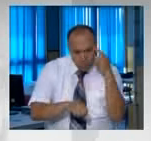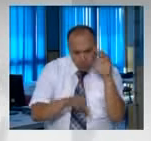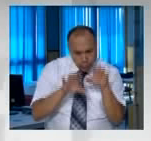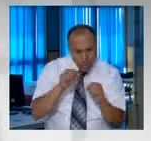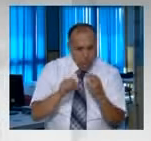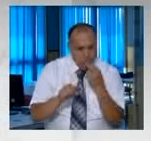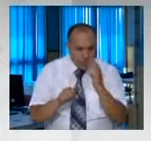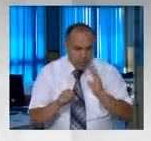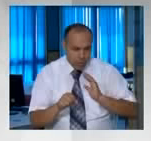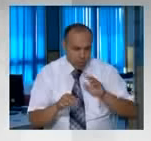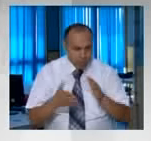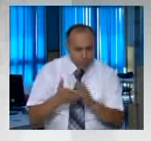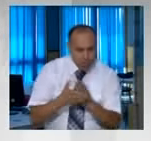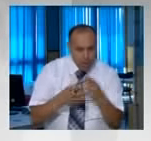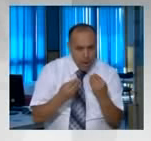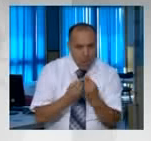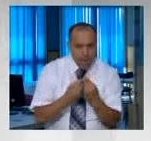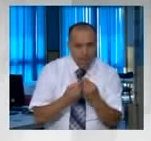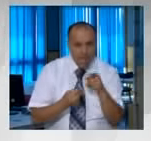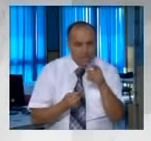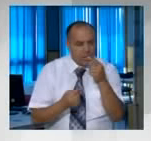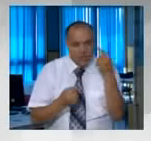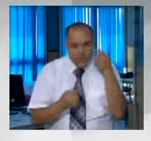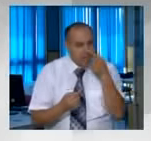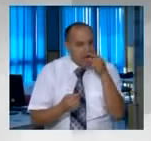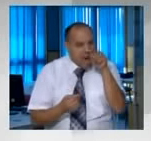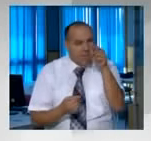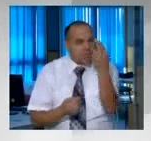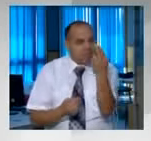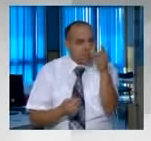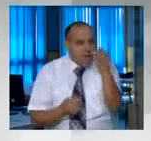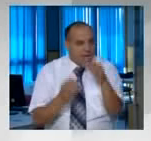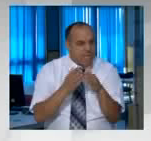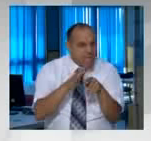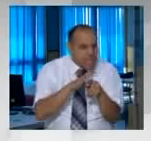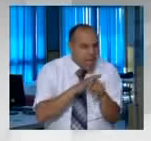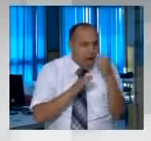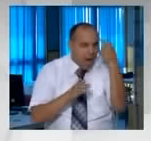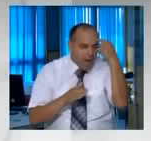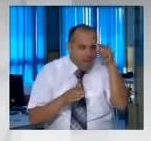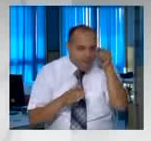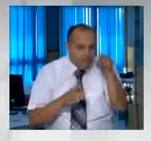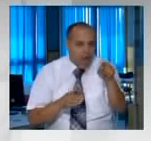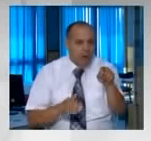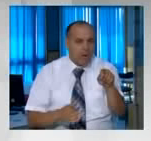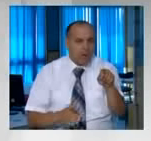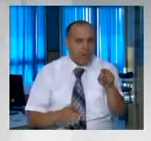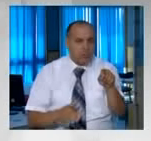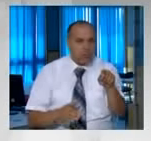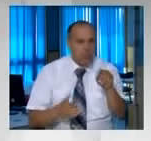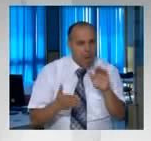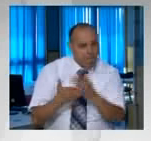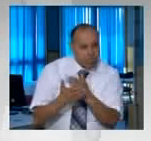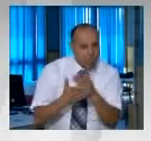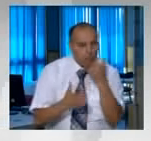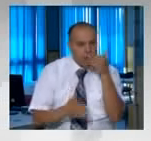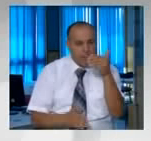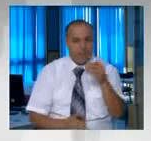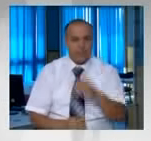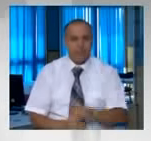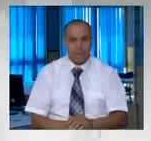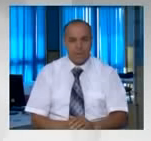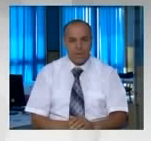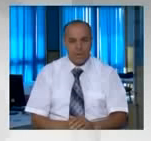الوحدات الأمنية بوجود العنصرين الإرهابيين لذوما في الدار هذه في الحي